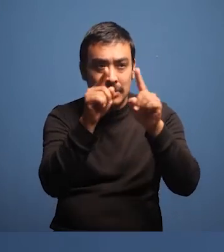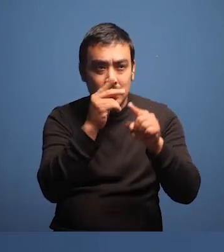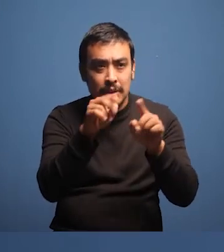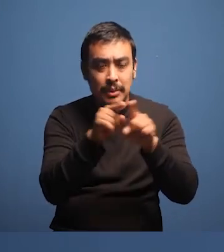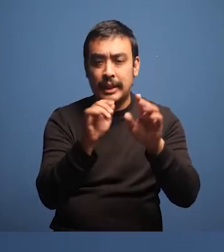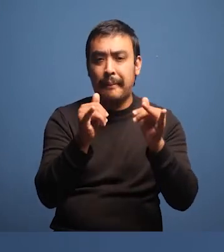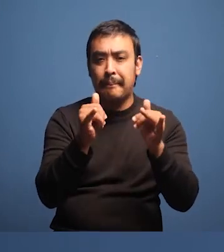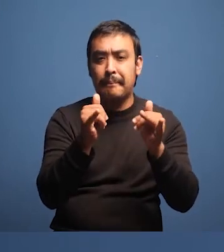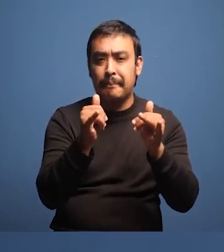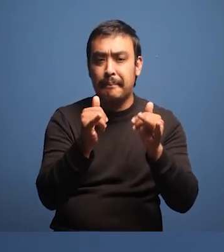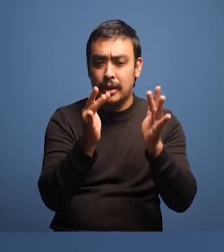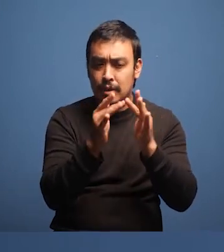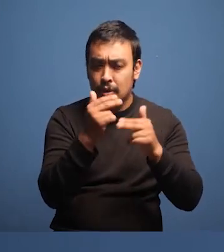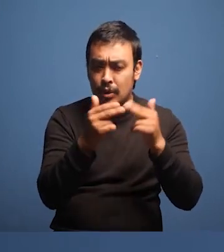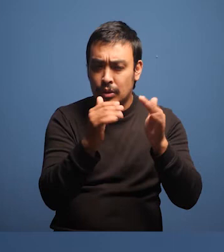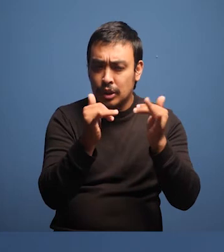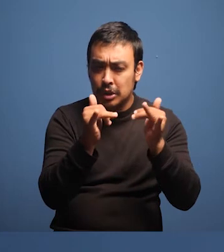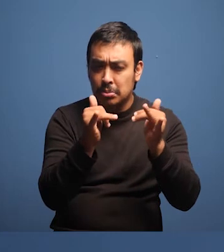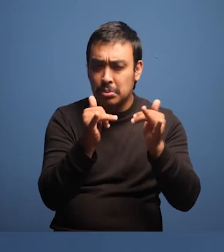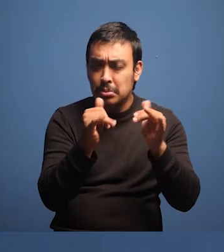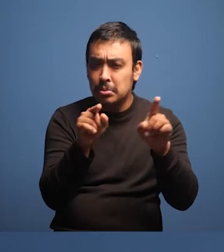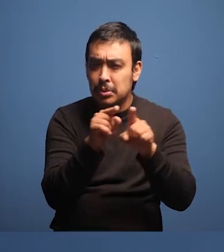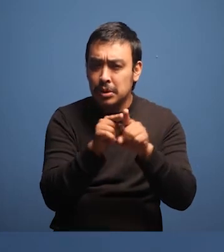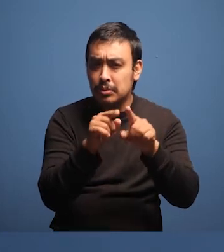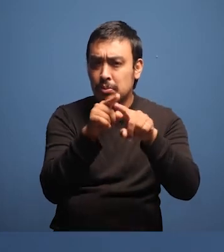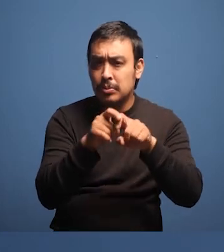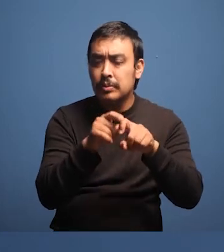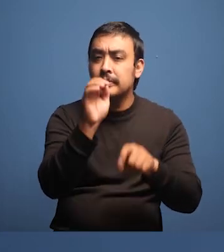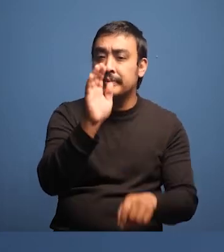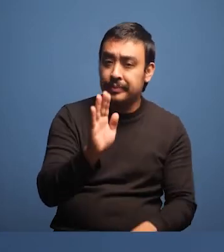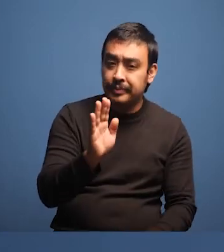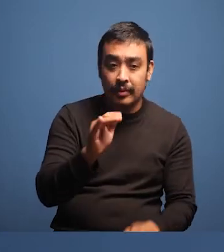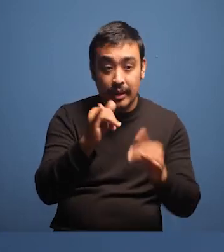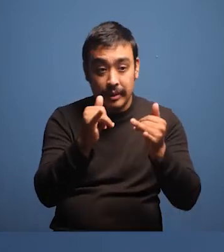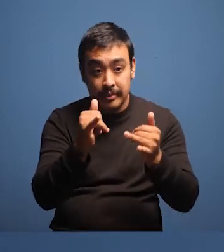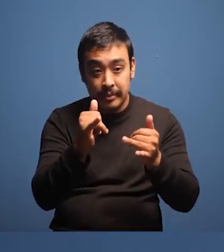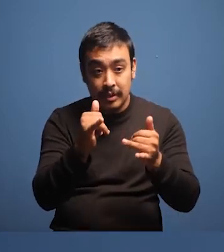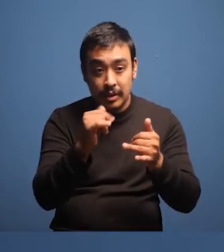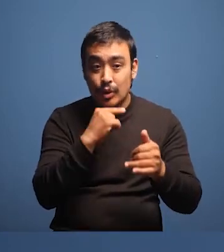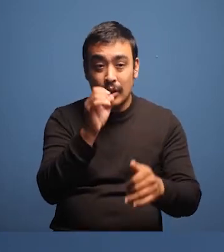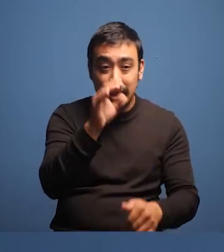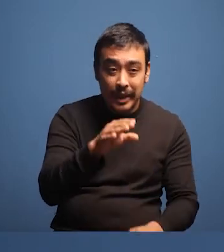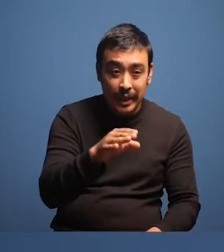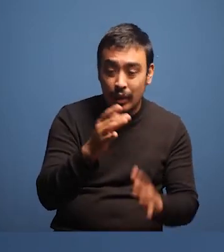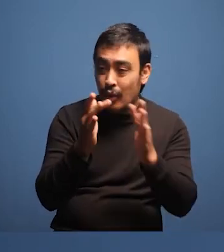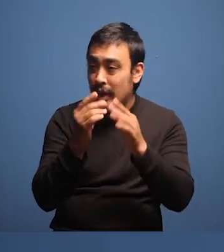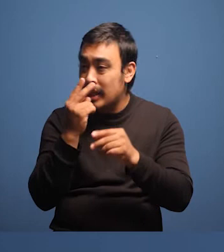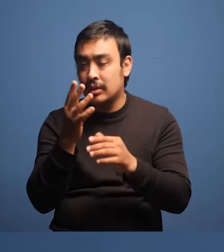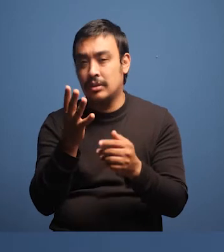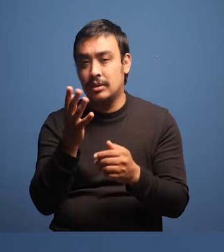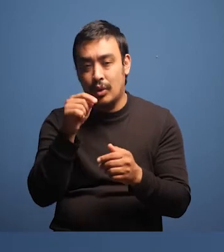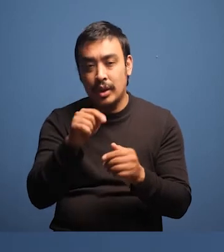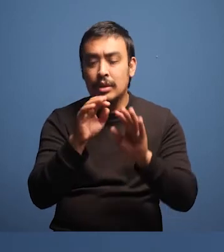भएर त्यो स्क्रिन टाइम तपाईँले मोनिटर गर्न सक्नुभयो भने गेममा पनि कन्ट्रोल चाहिँ गर्न सकिन्छ। उसलाई गेमै खेल्न नदिने, अनलाइनमा एक्सपोजै हुन नदिने भन्ने होइन, किनभने अहिलेको